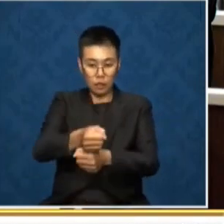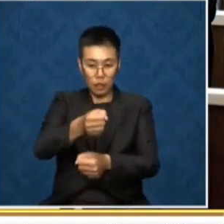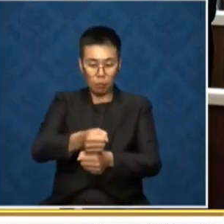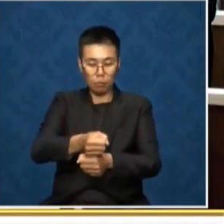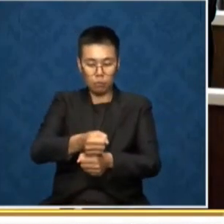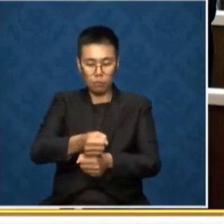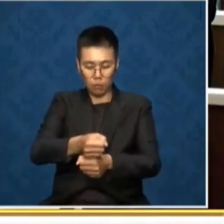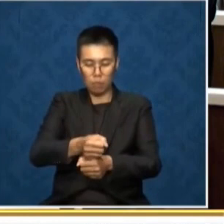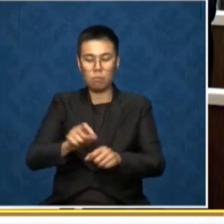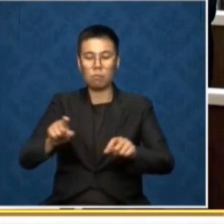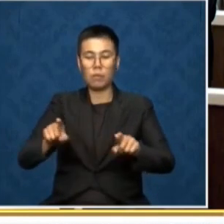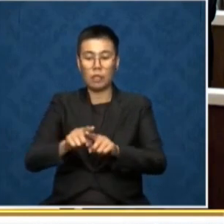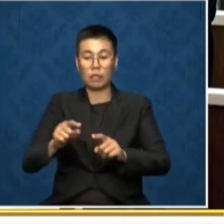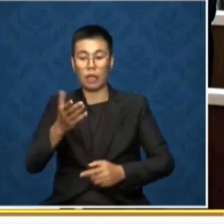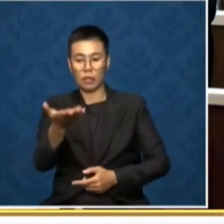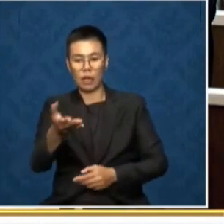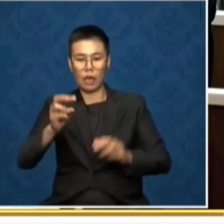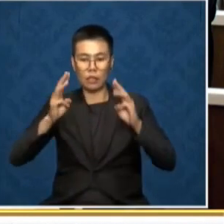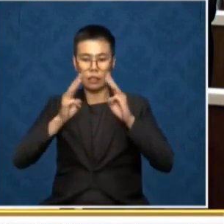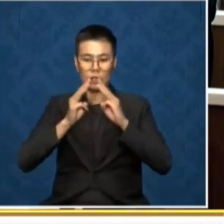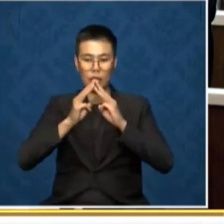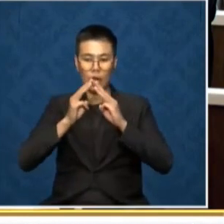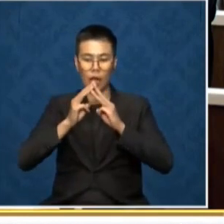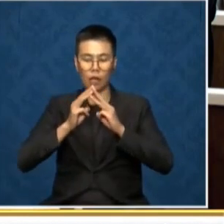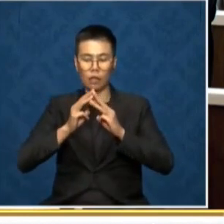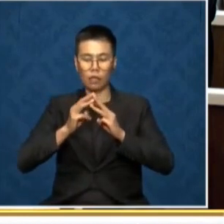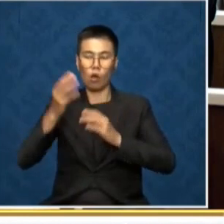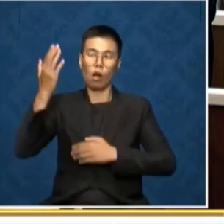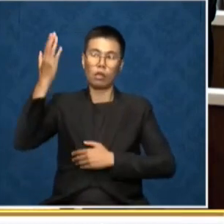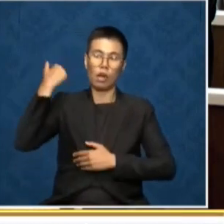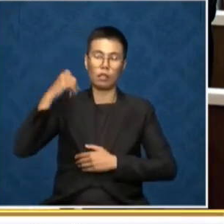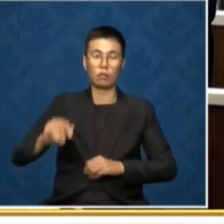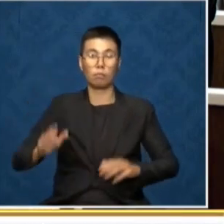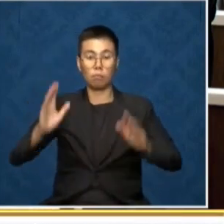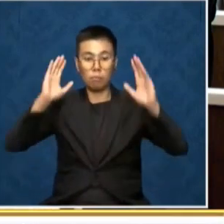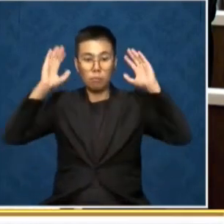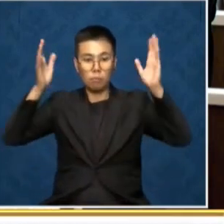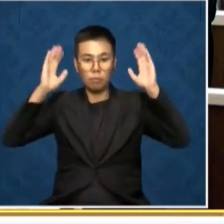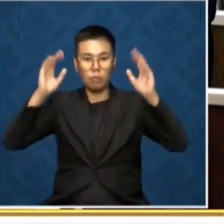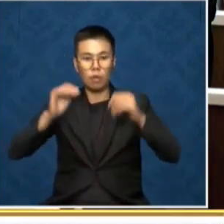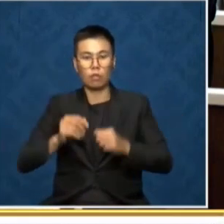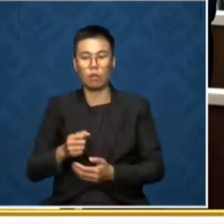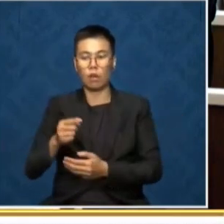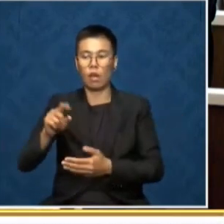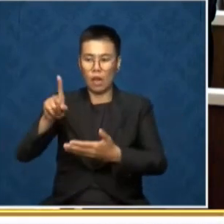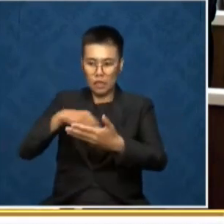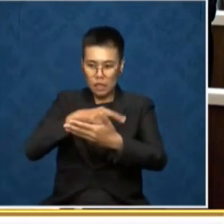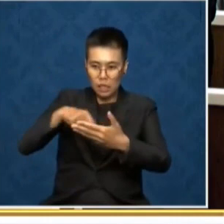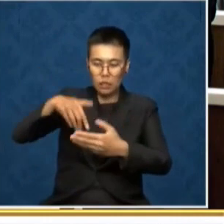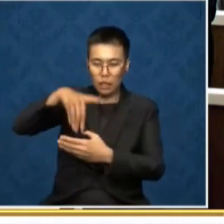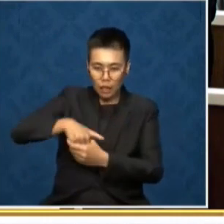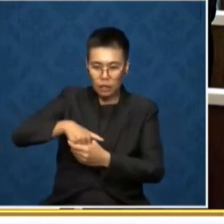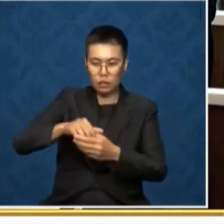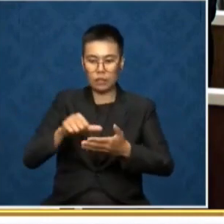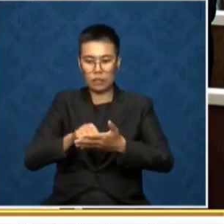ได้รับปากกับพี่น้องประชาชนไว้ตอนหาเสียงนะครับว่าท่านจะนำเรื่องการแก้ไขรัฐธรรมนูญ